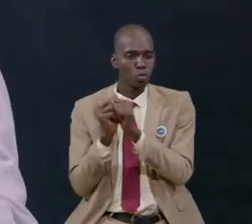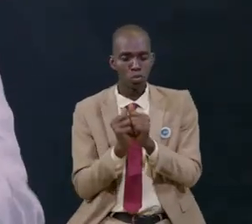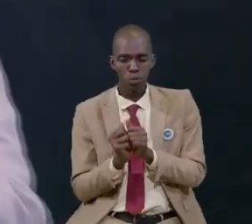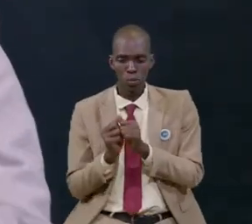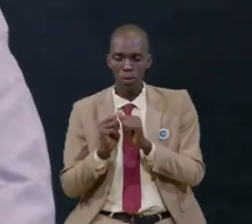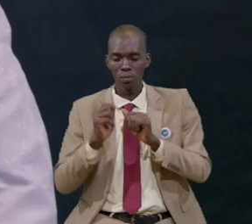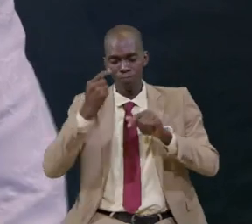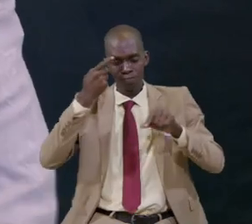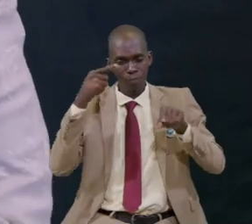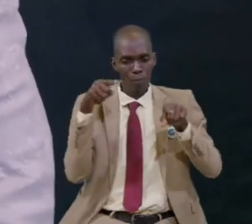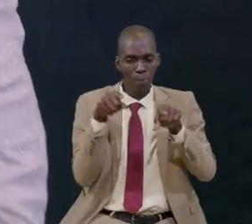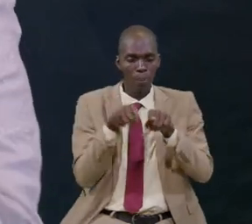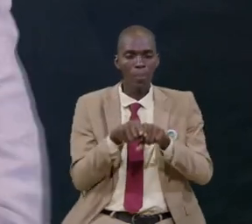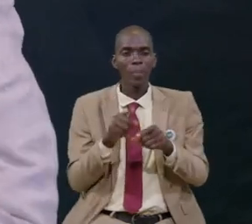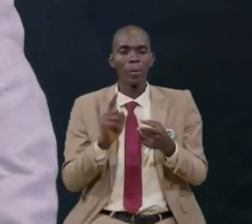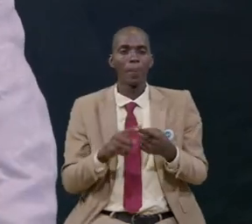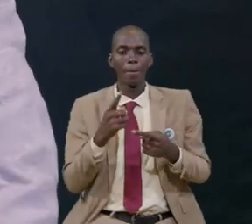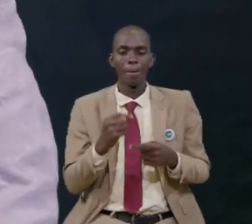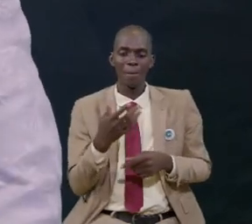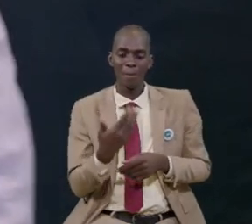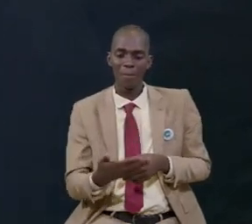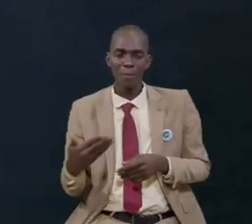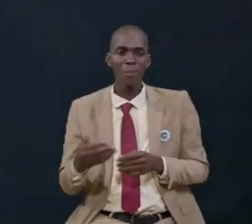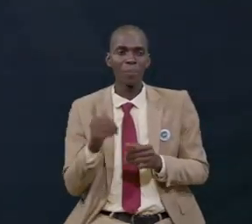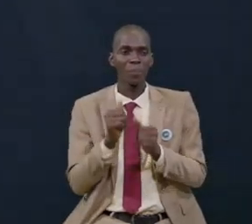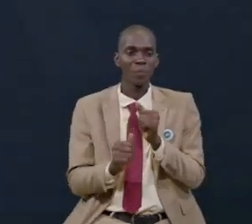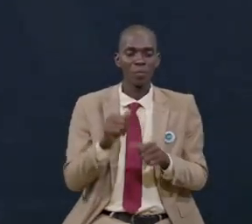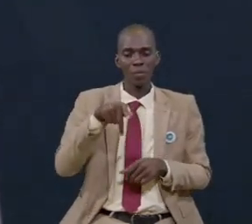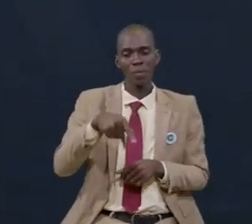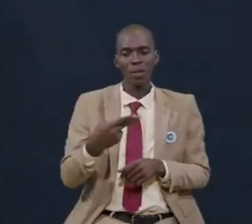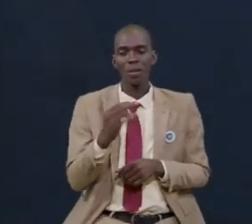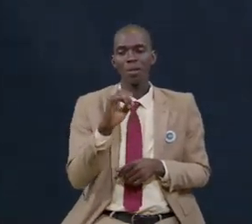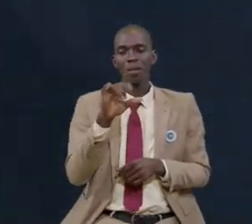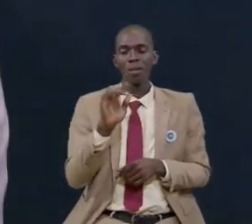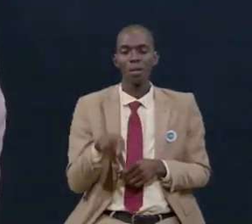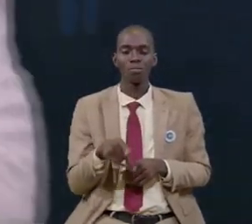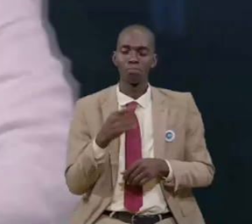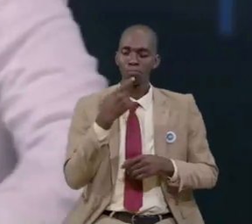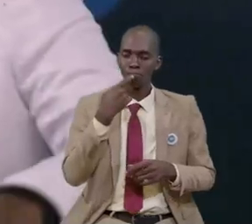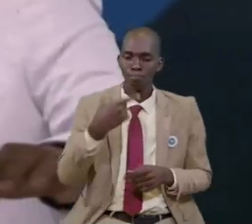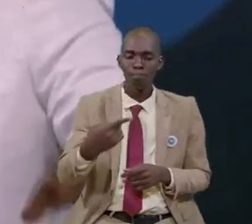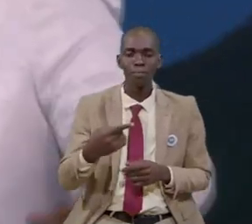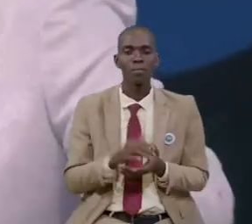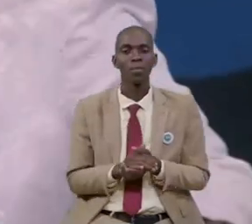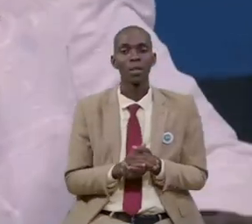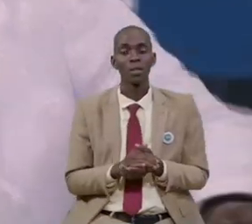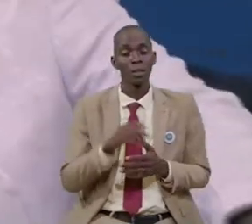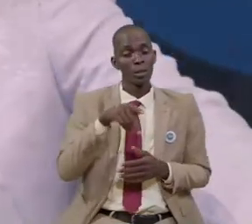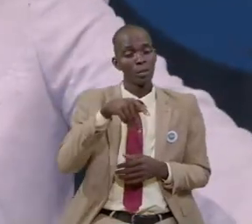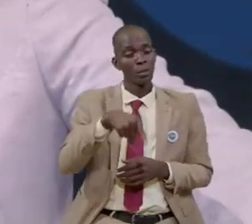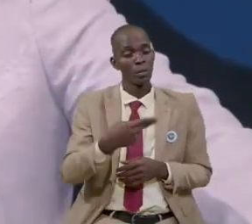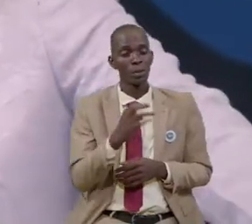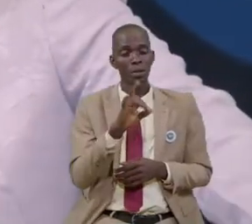Lorsqu'elles apprirent et virent les miracles qu'il faisait, il leur a parlé de Christ, ils ont reçu